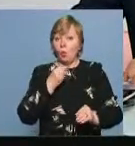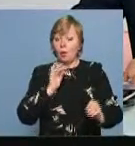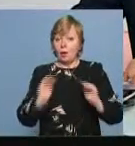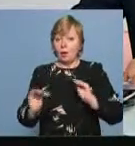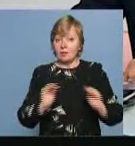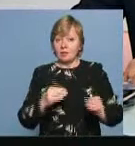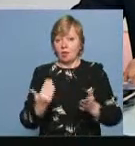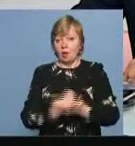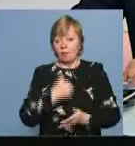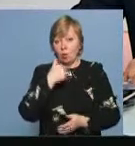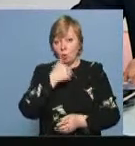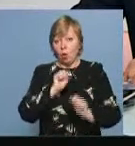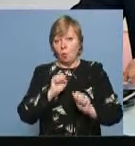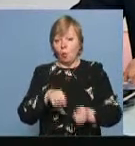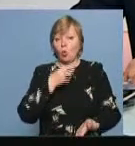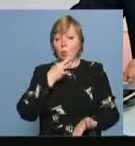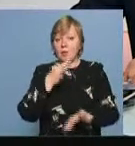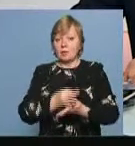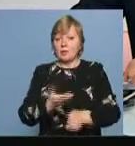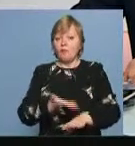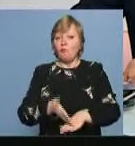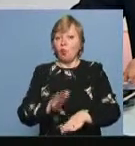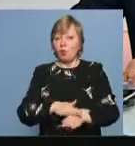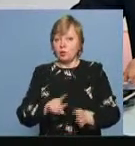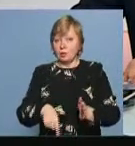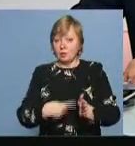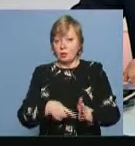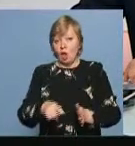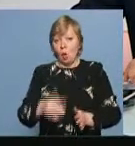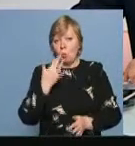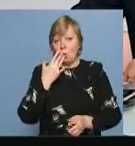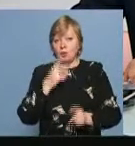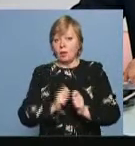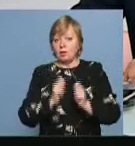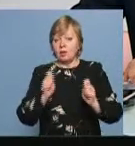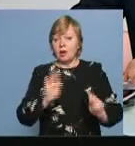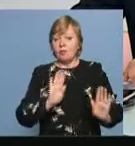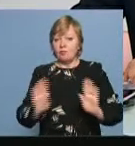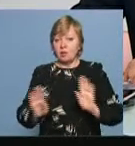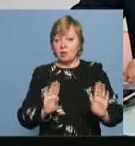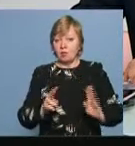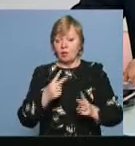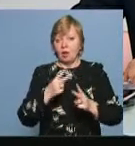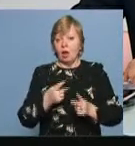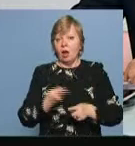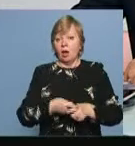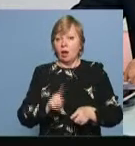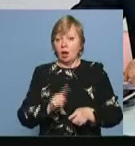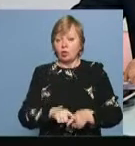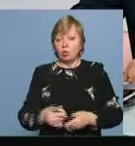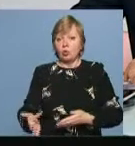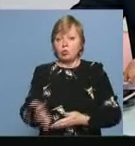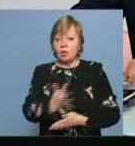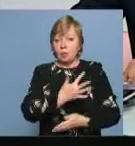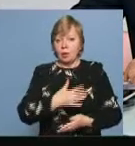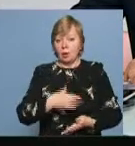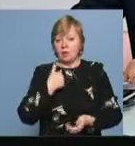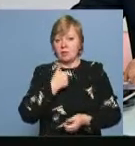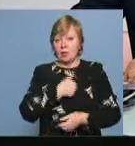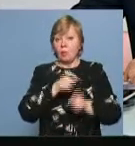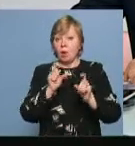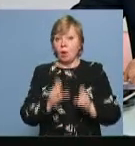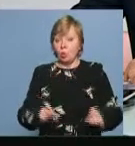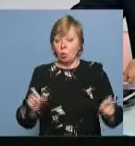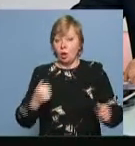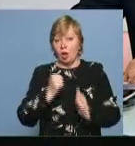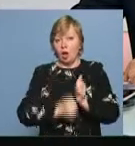могут подсказать в Воткинске. Здесь в музее открылась выставка, экспозицию которой собрали сами горожане. Каждый желающий